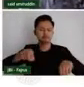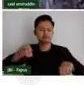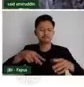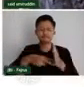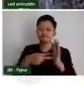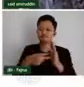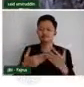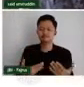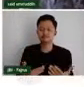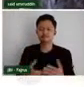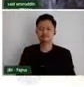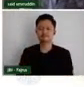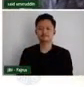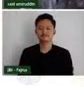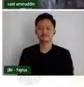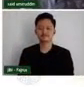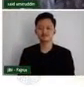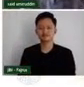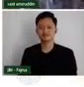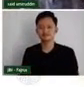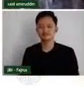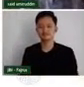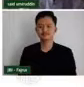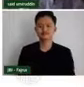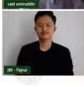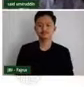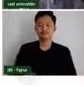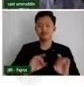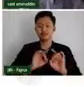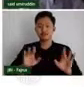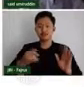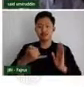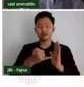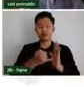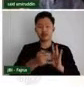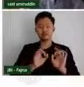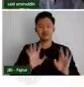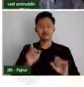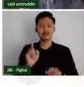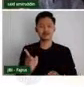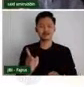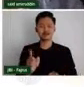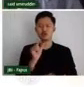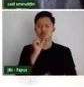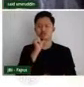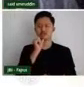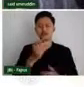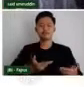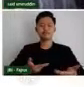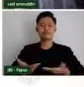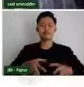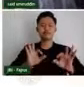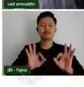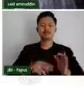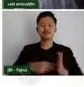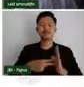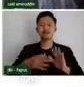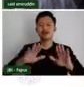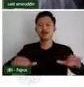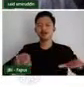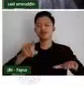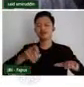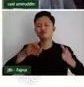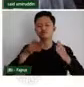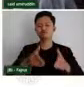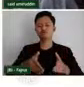ini di sini ada diferensiasi konten yang bisa kita berikan bagi pelayanan pendidikan sehingga anak berkebutuhan khusus juga bisa tercover